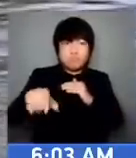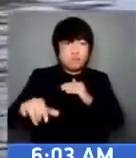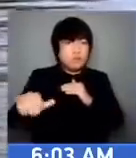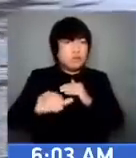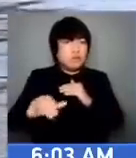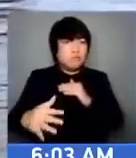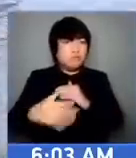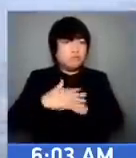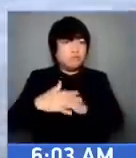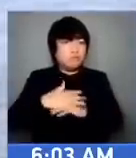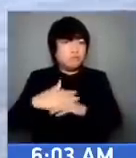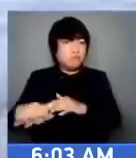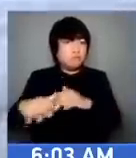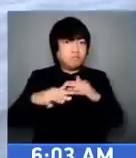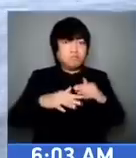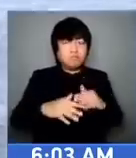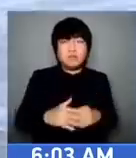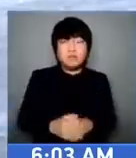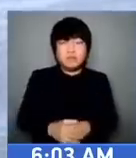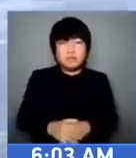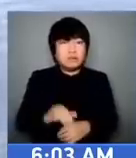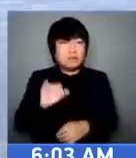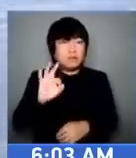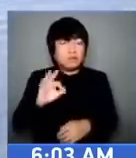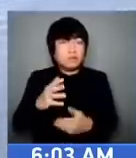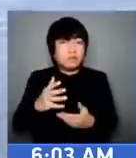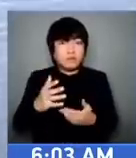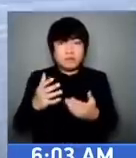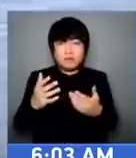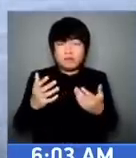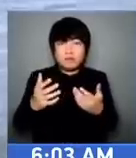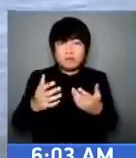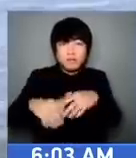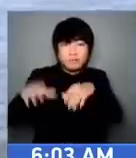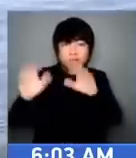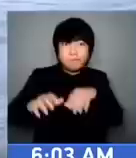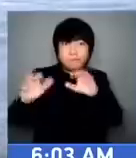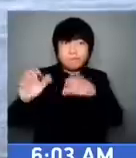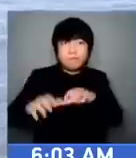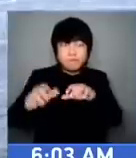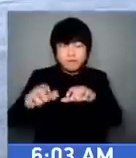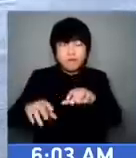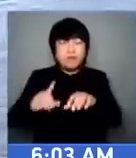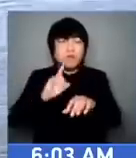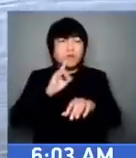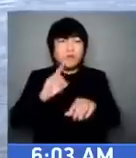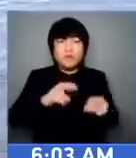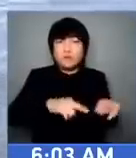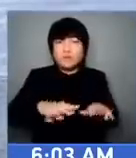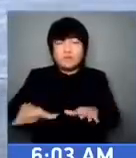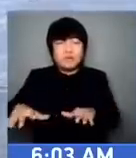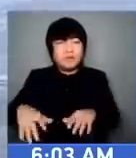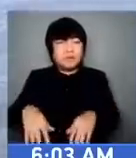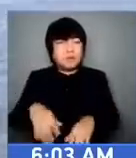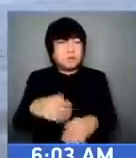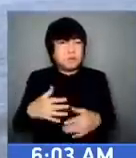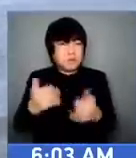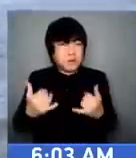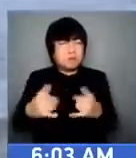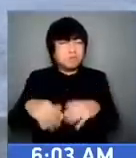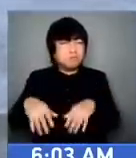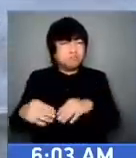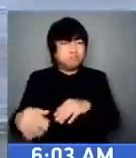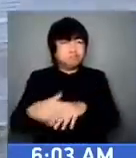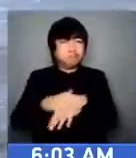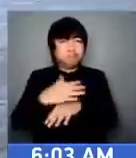ang panahon. Kaya yung talaga yung flow ng ilog ay malakas sa mga oras na ito. Ito yung binanggit natin